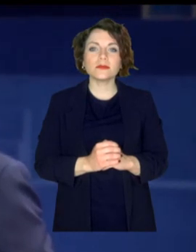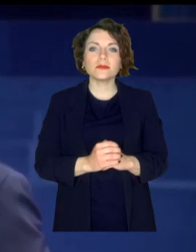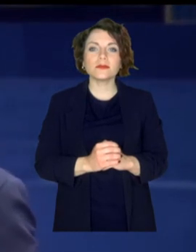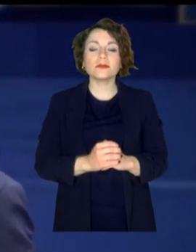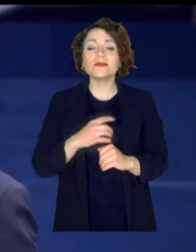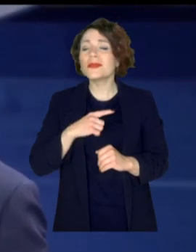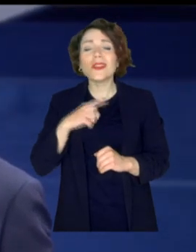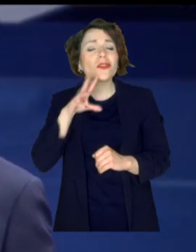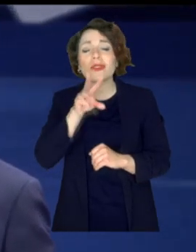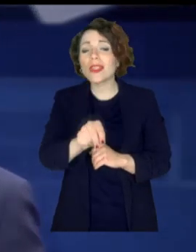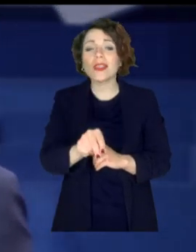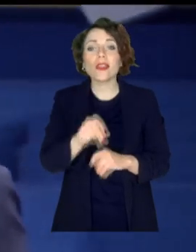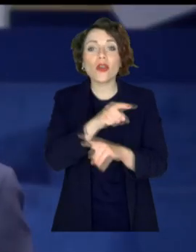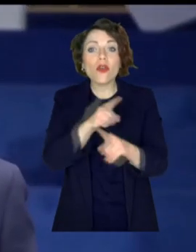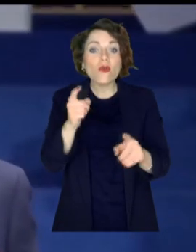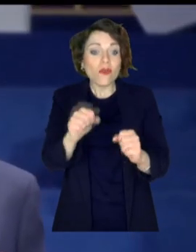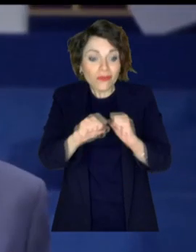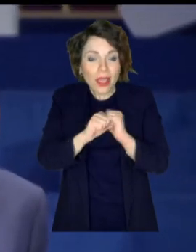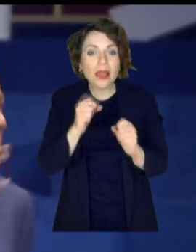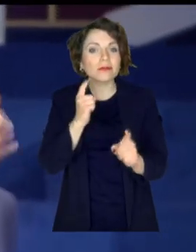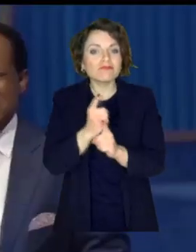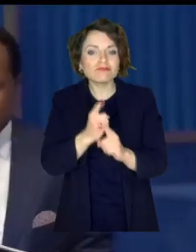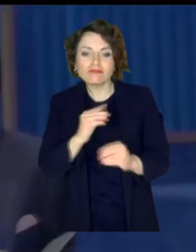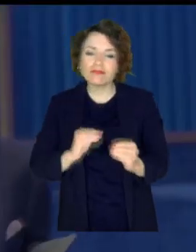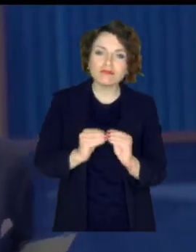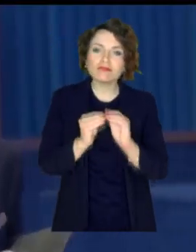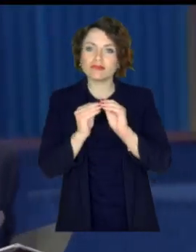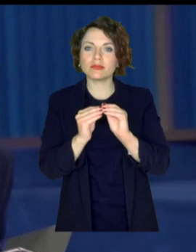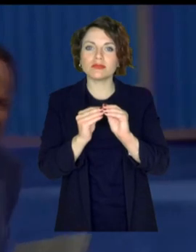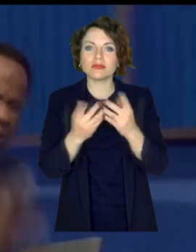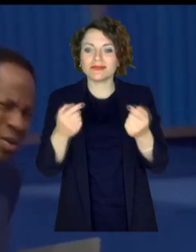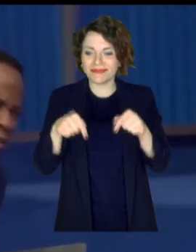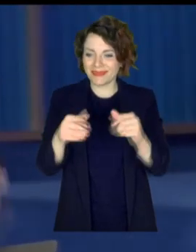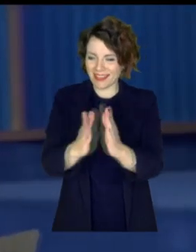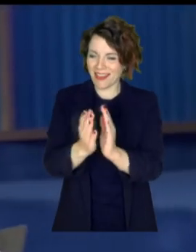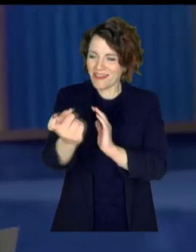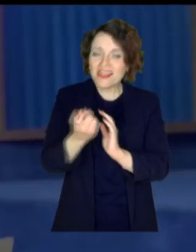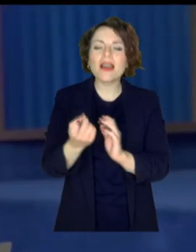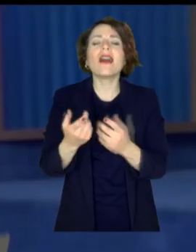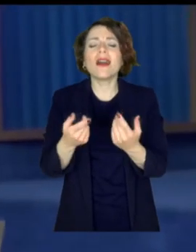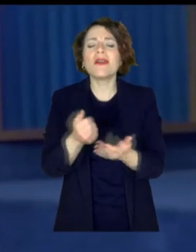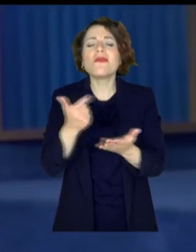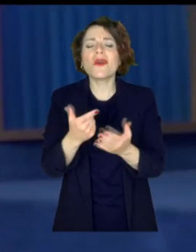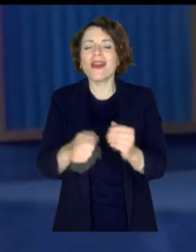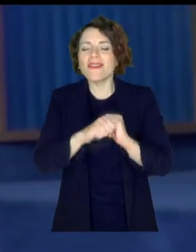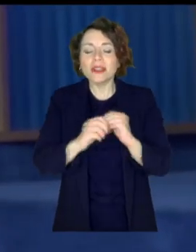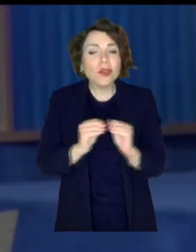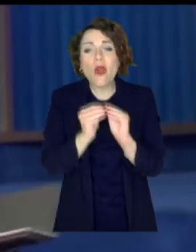Ve l'ho detto, dovete edificare la vostra fede. Venire nella casa di Dio è uno dei modi principali per edificare la propria